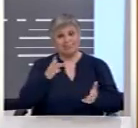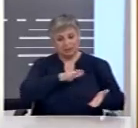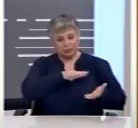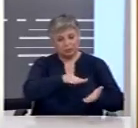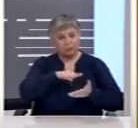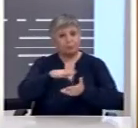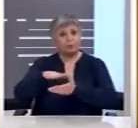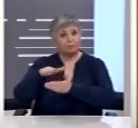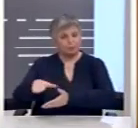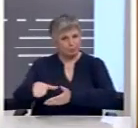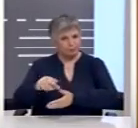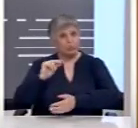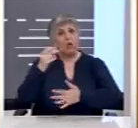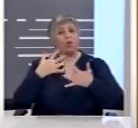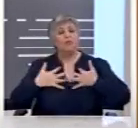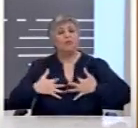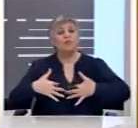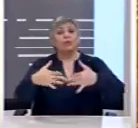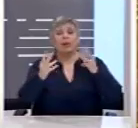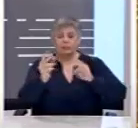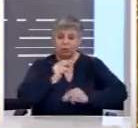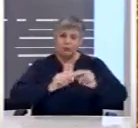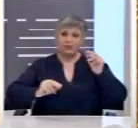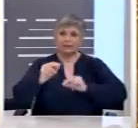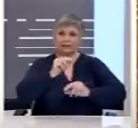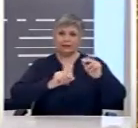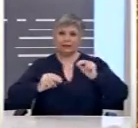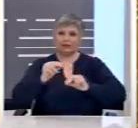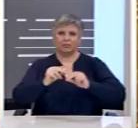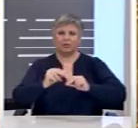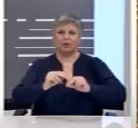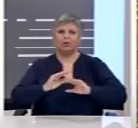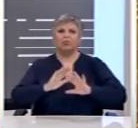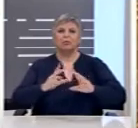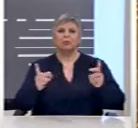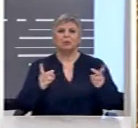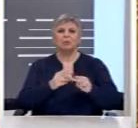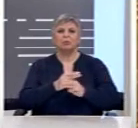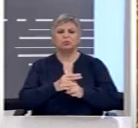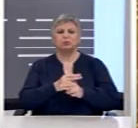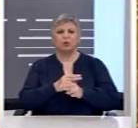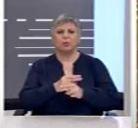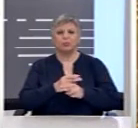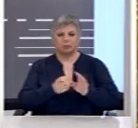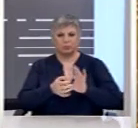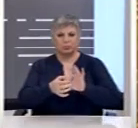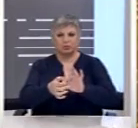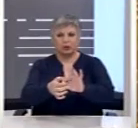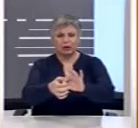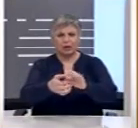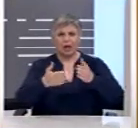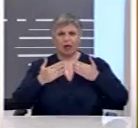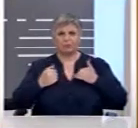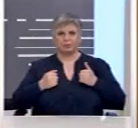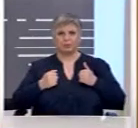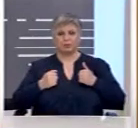Ελληνική Βουλή πάνω σε όλα αυτά και εκεί σταμάτησαν όλα. Δεν έχει υπάρξει ούτε